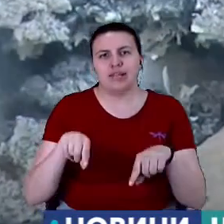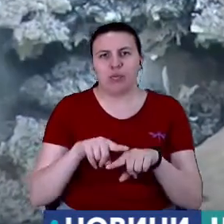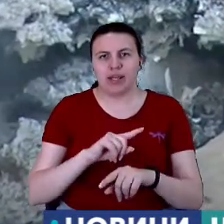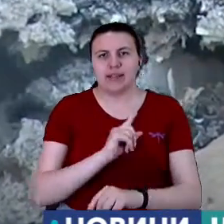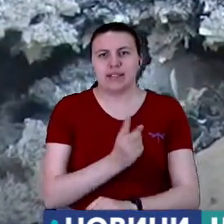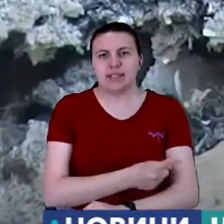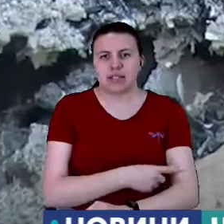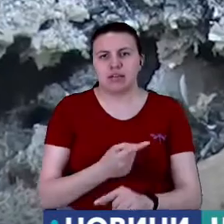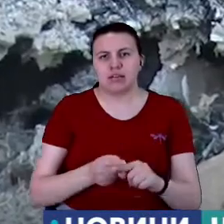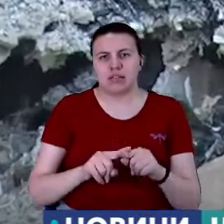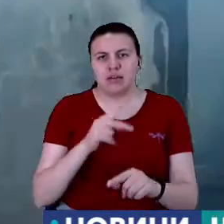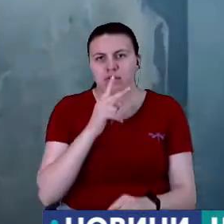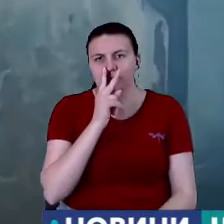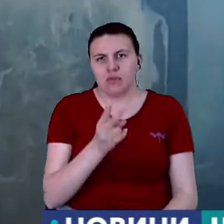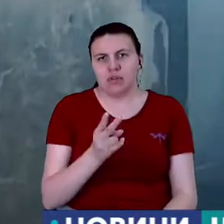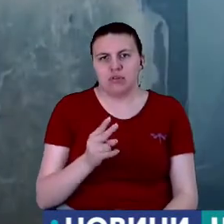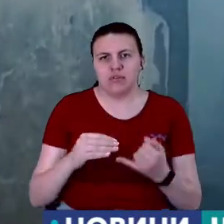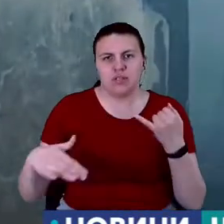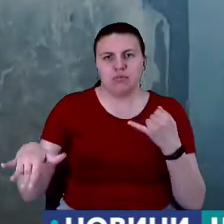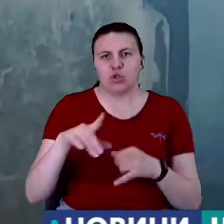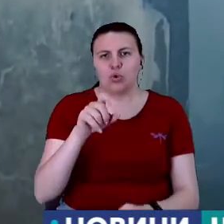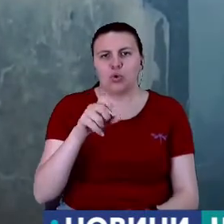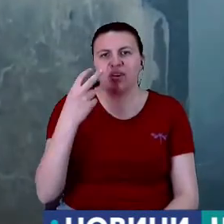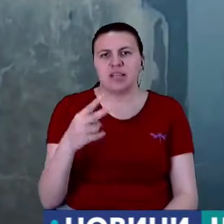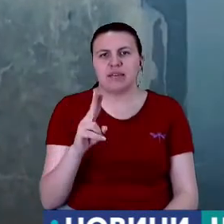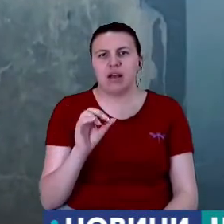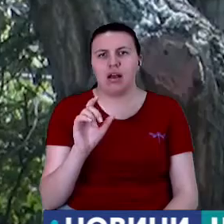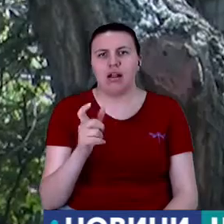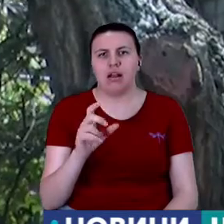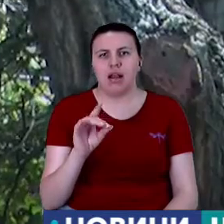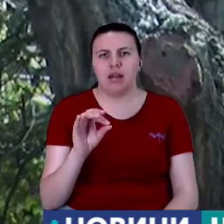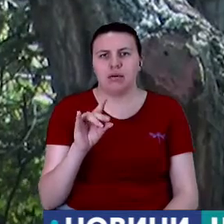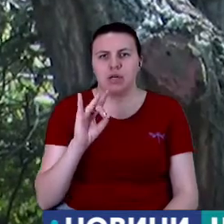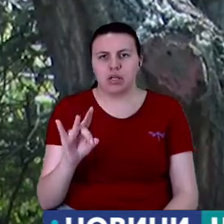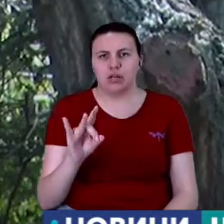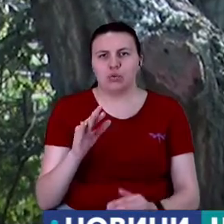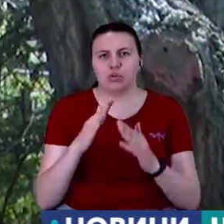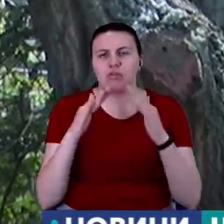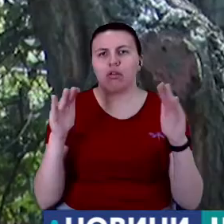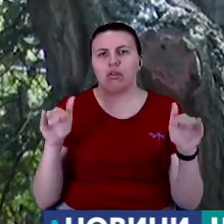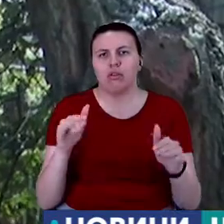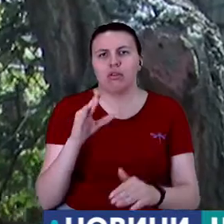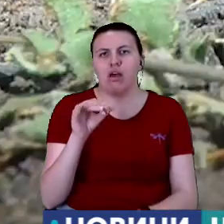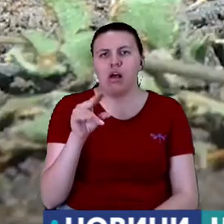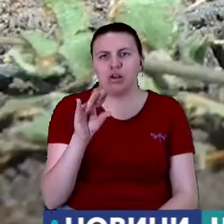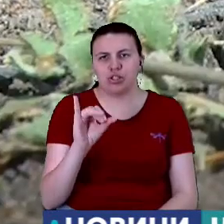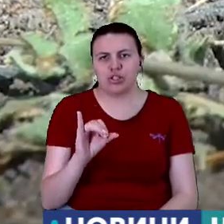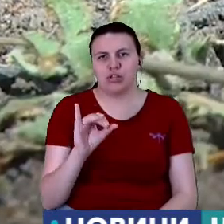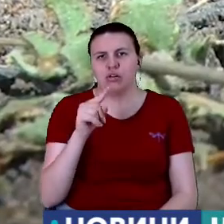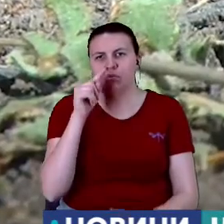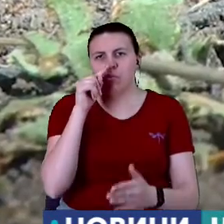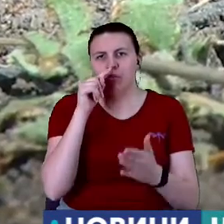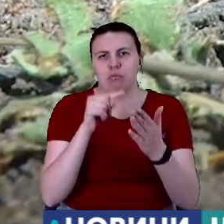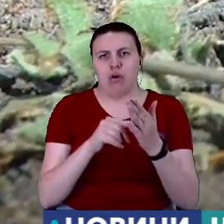землі від розриву мін 120-го калібру. Тут розташовані дачі місцевих жителів. Одна з мін влучила в дах будинку, він загорівся і